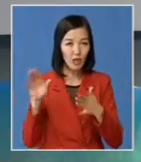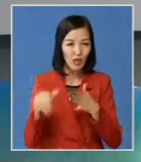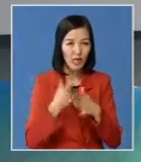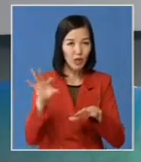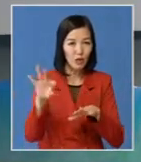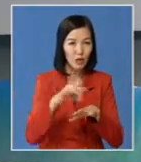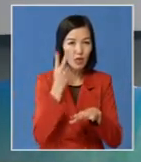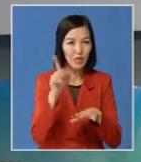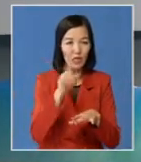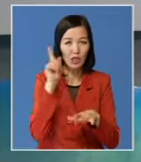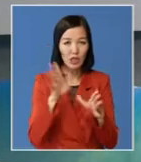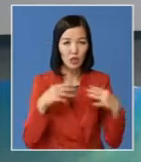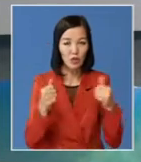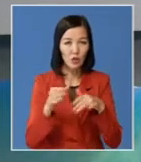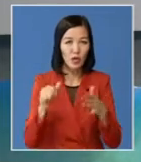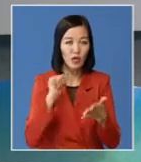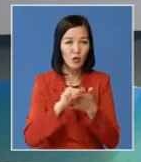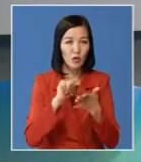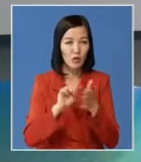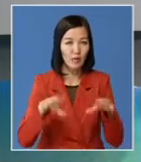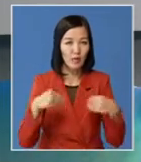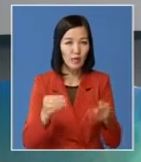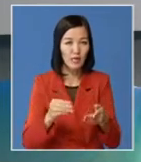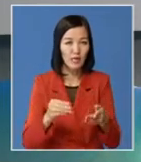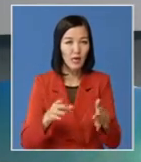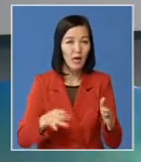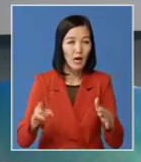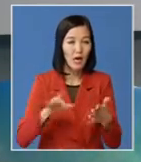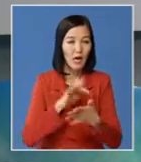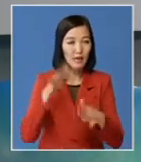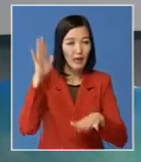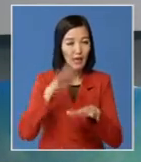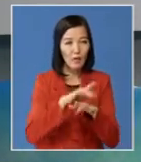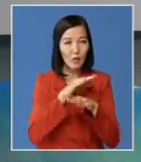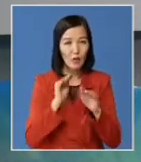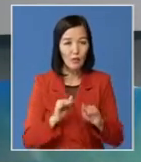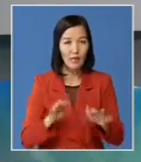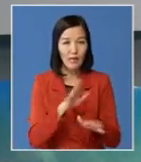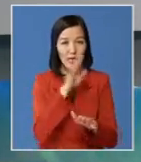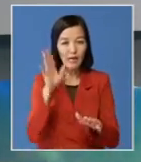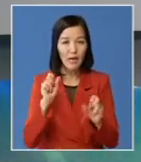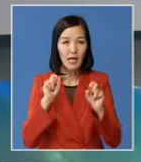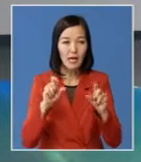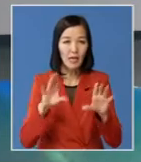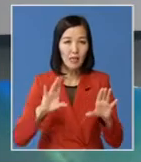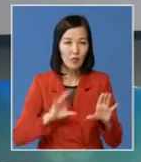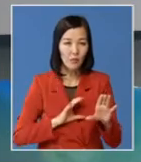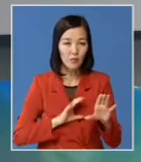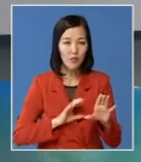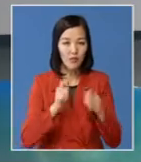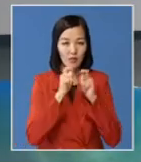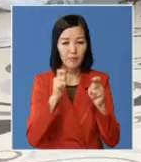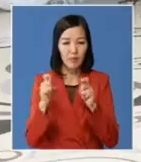көтерген екі жас жанұяның екесі де қиылды. Сонымен қатар Дастан Шалтабаев көп балалы аналарға және алтын күміс салқаларды тапсырды.